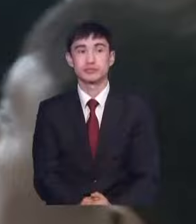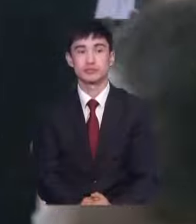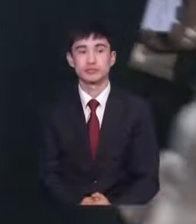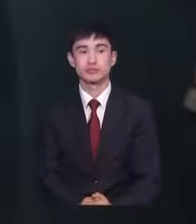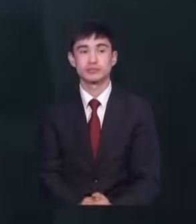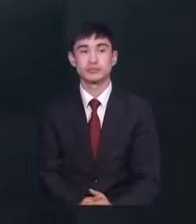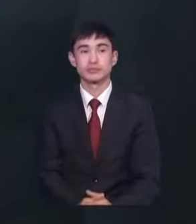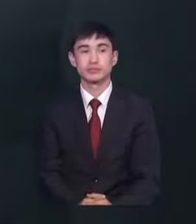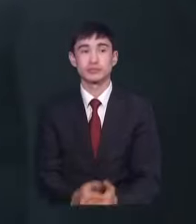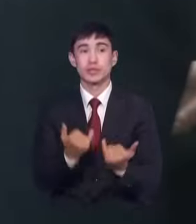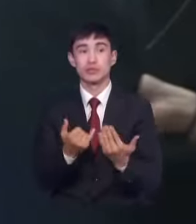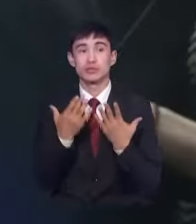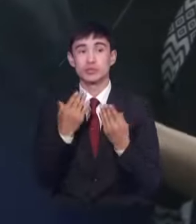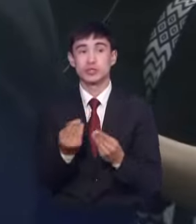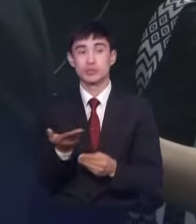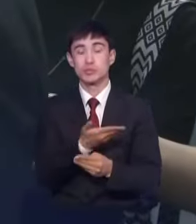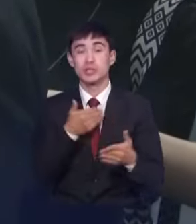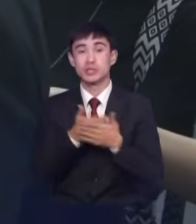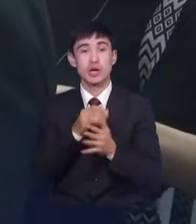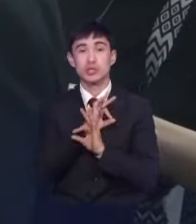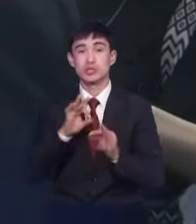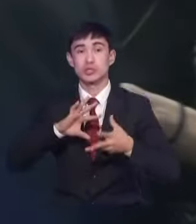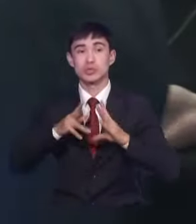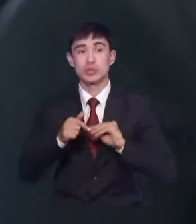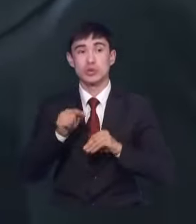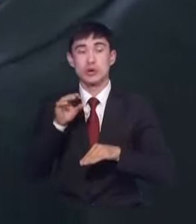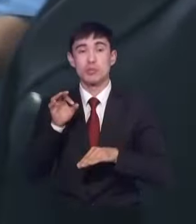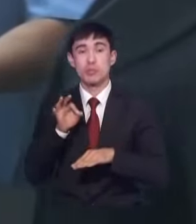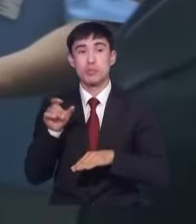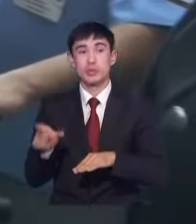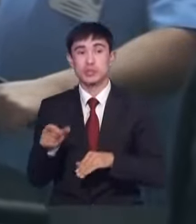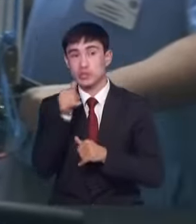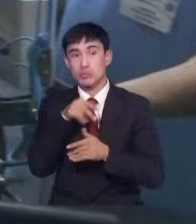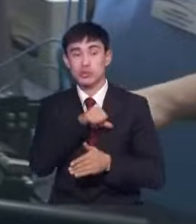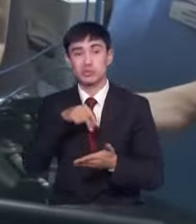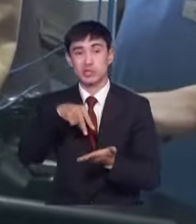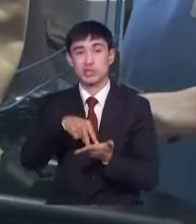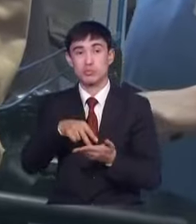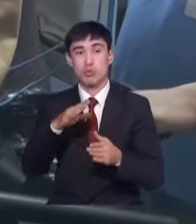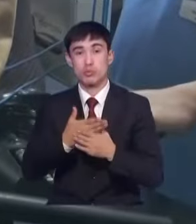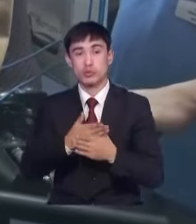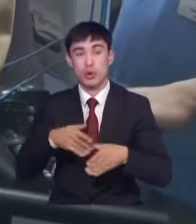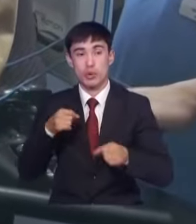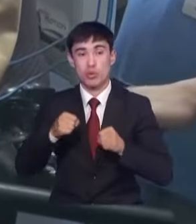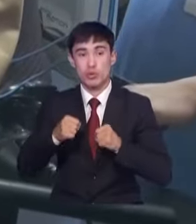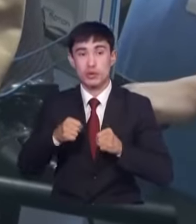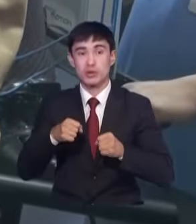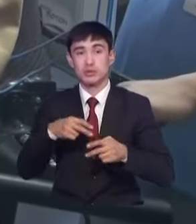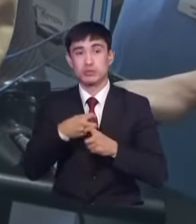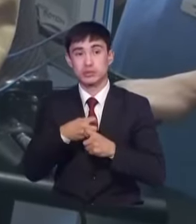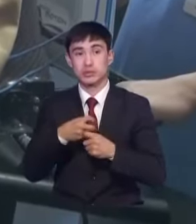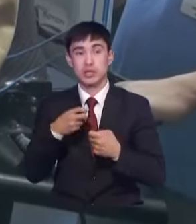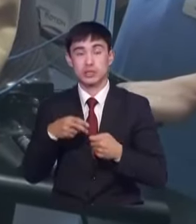ребнка на сегодняшний день мы достигли отличных результатов пациент не мог самостоятельно стоять только при помощи аппарата укрепились мышы таза